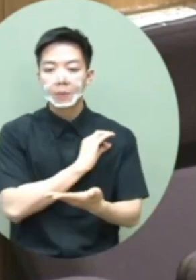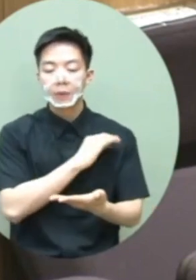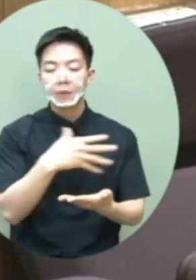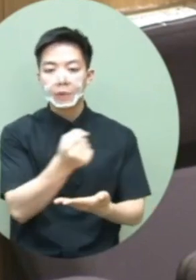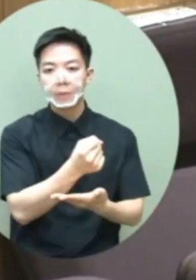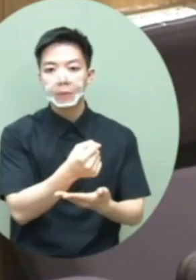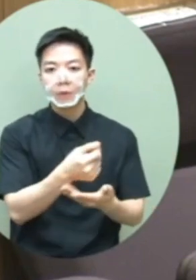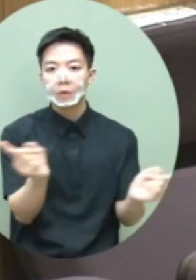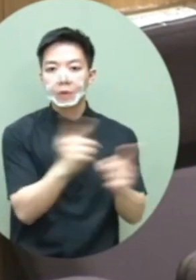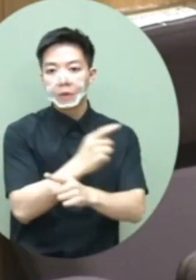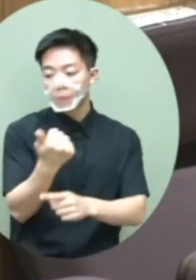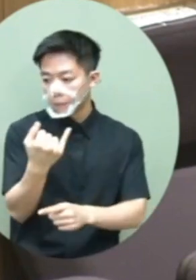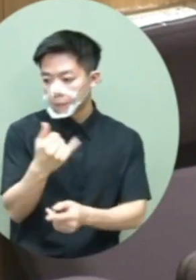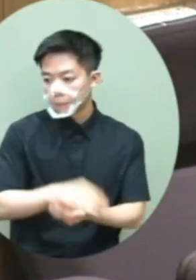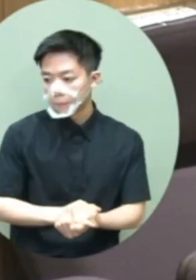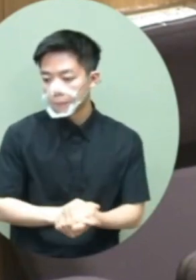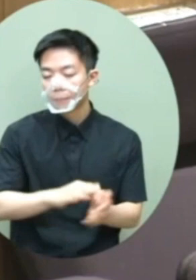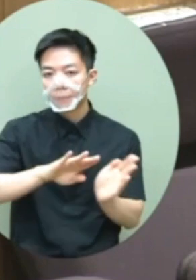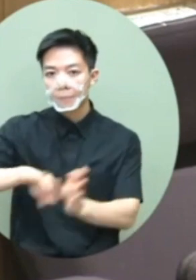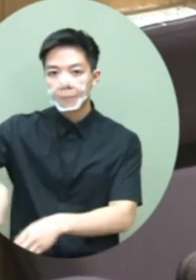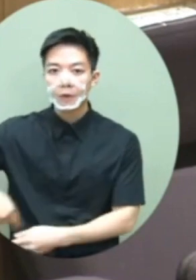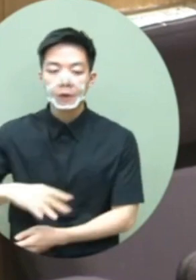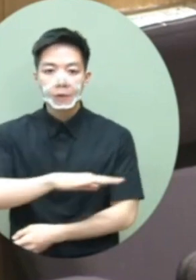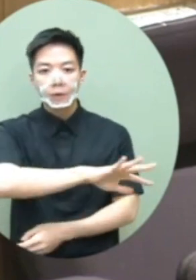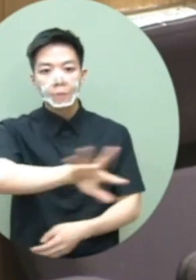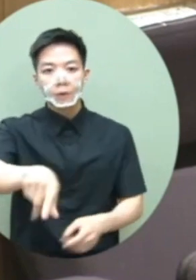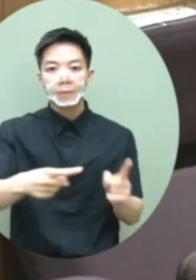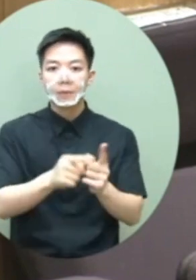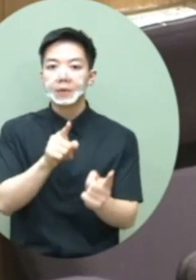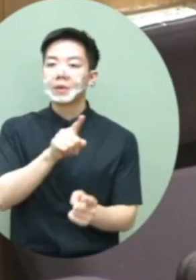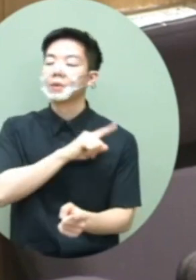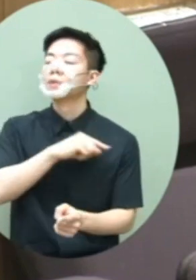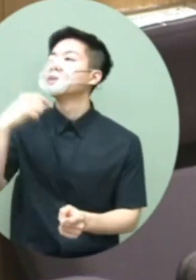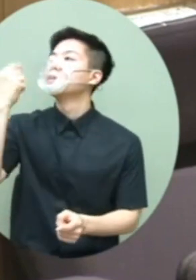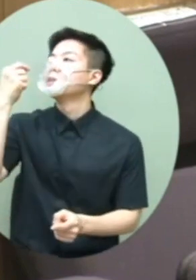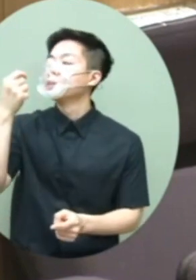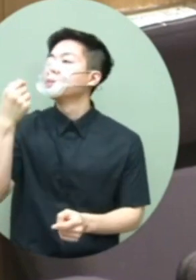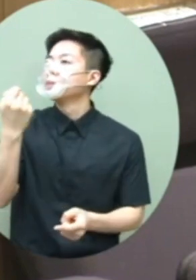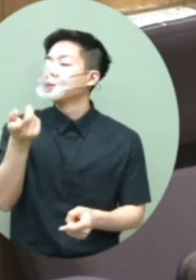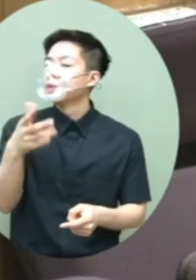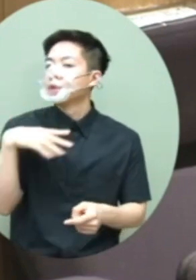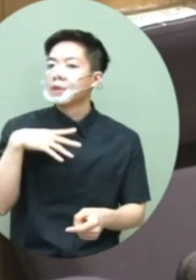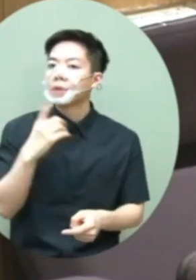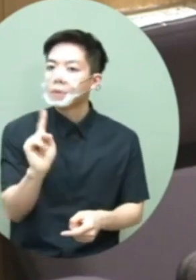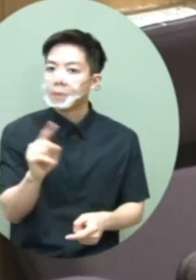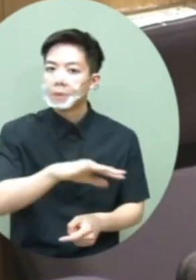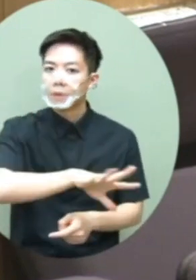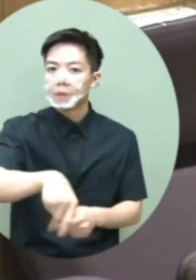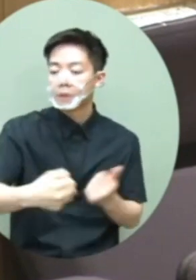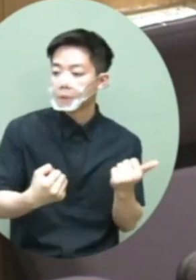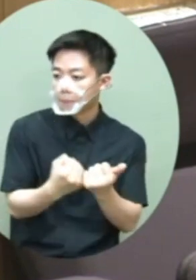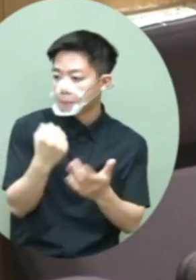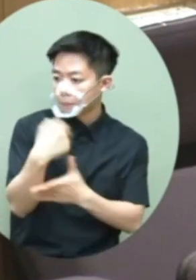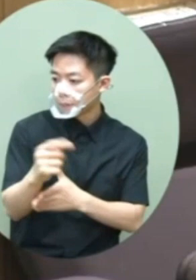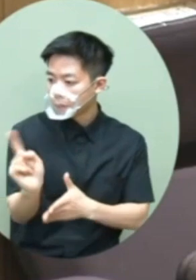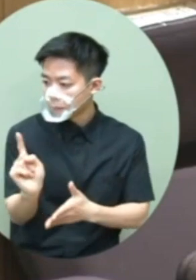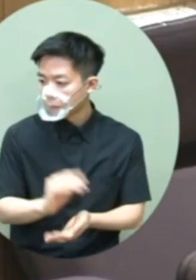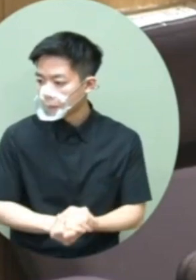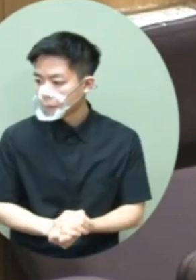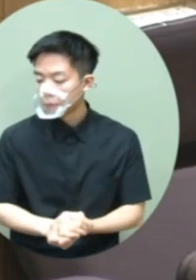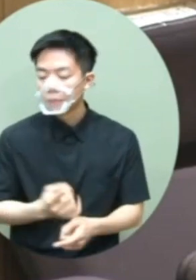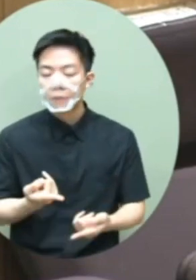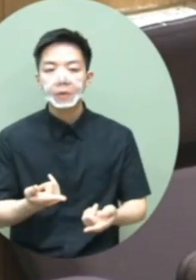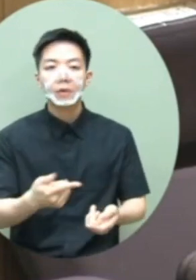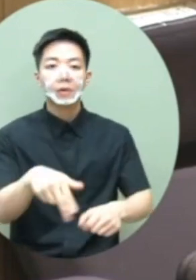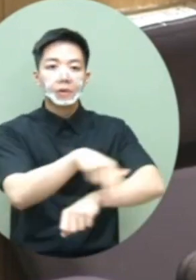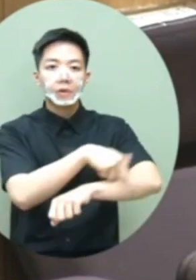測試嗰個反應係點樣？想問政府係用啲咩準則去評估呢、這個這個措施的效度，有